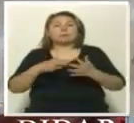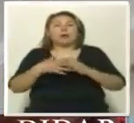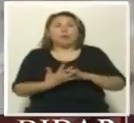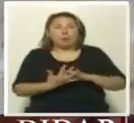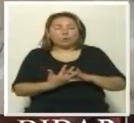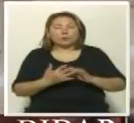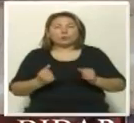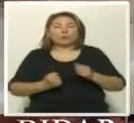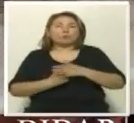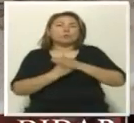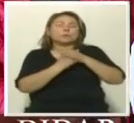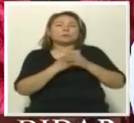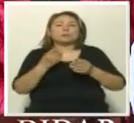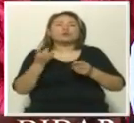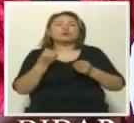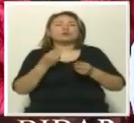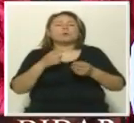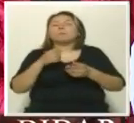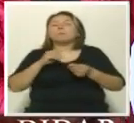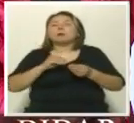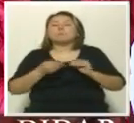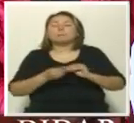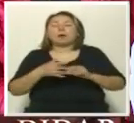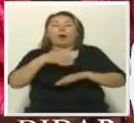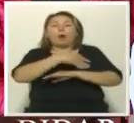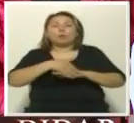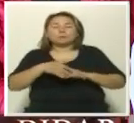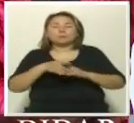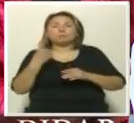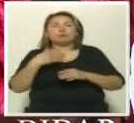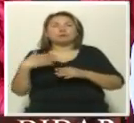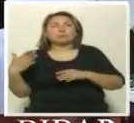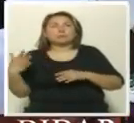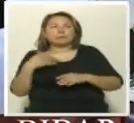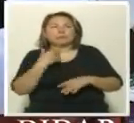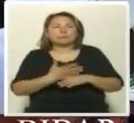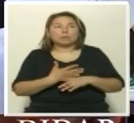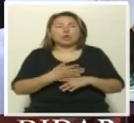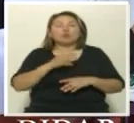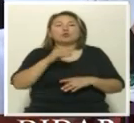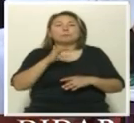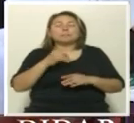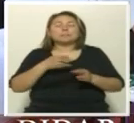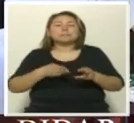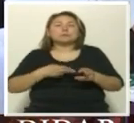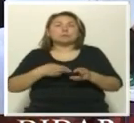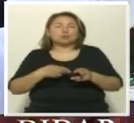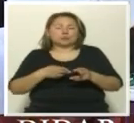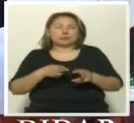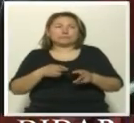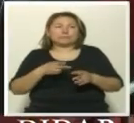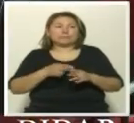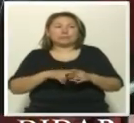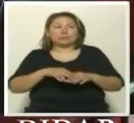тұрғындары көтерген тағы бір мәселе өткел салу. Ауылдың бір шетінен екінші жағына қатынау үшін төлептіктер теміржолды кесіп өтеді.